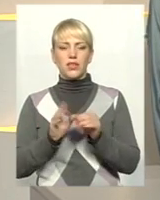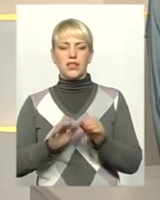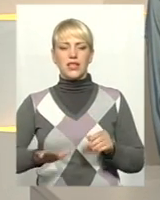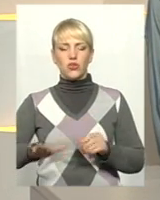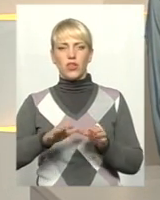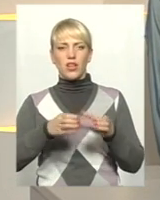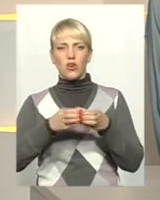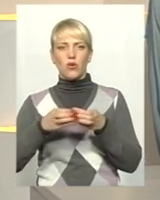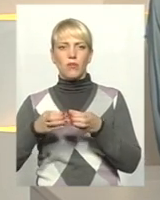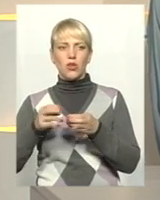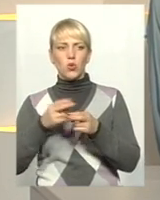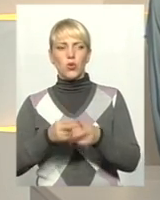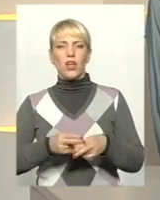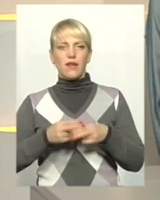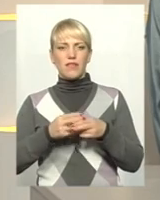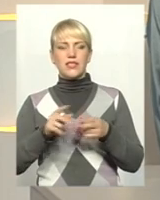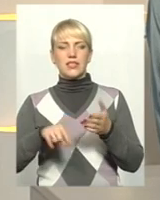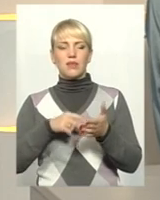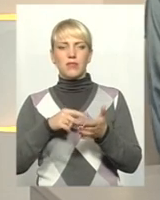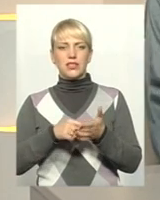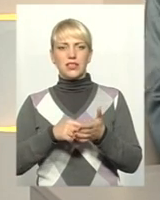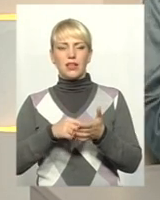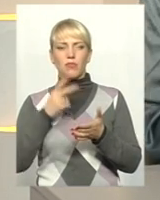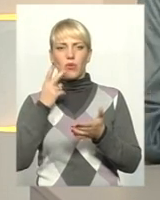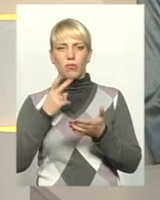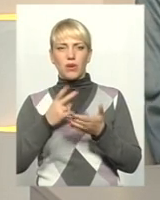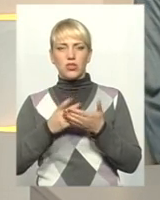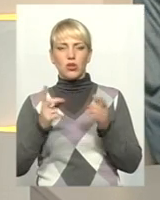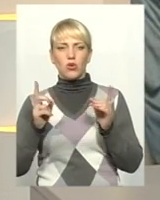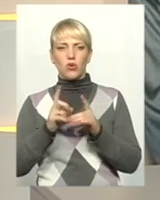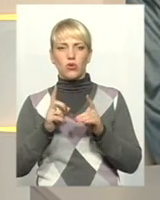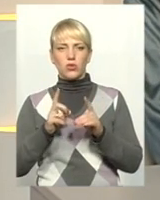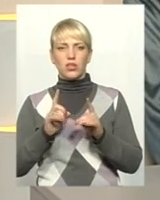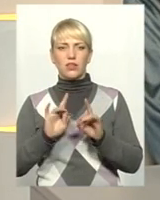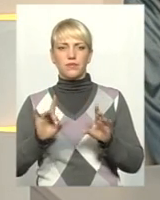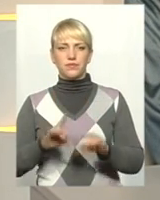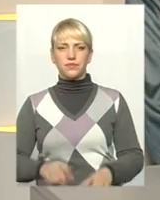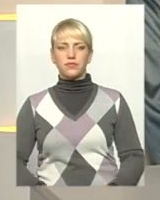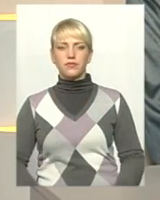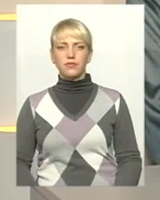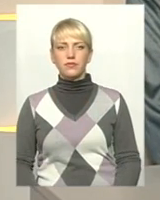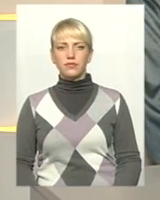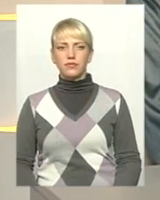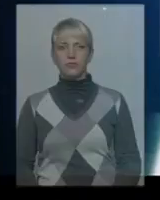громаді Дунаєвецький міський. Побачимо коротку замальовку, а далі продовжимо розмову.